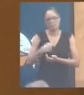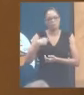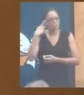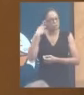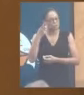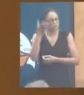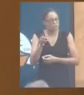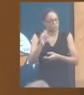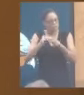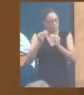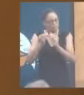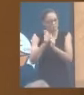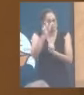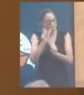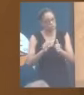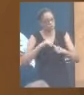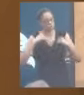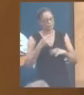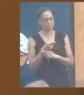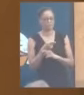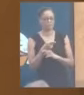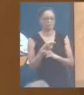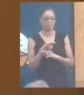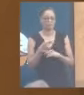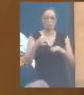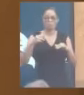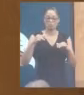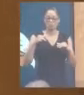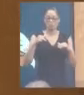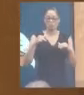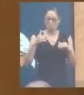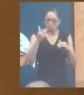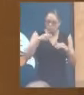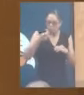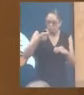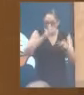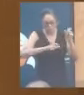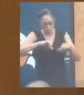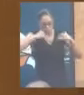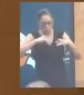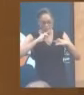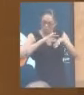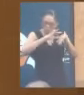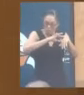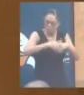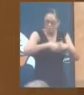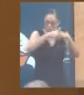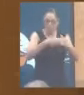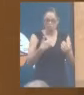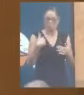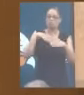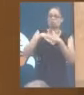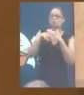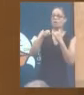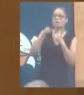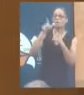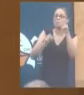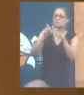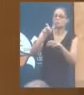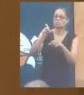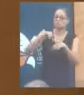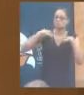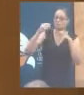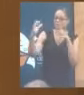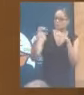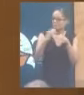avez un problème avec la jeunesse. Moi, la jeunesse, je devrais l'accompagner. Chez vous, j'ai eu des gens jeunes qui ont travaillé avec